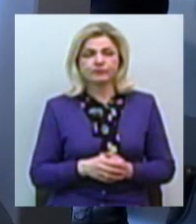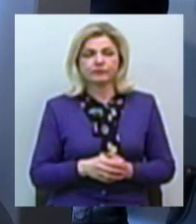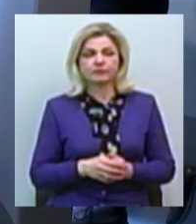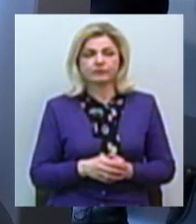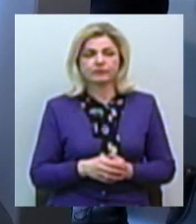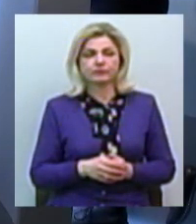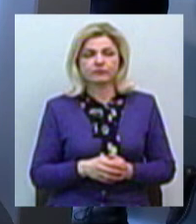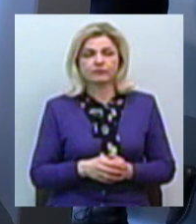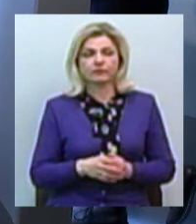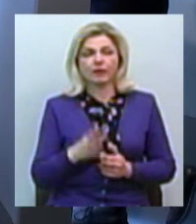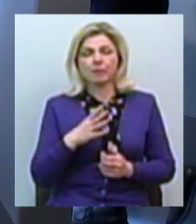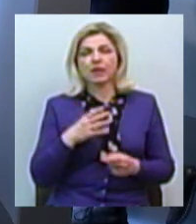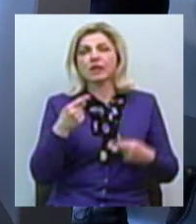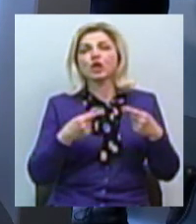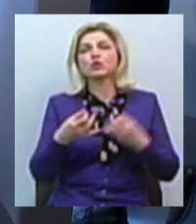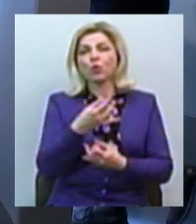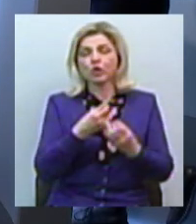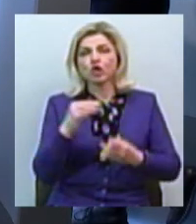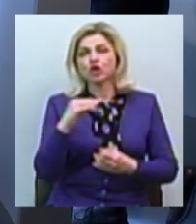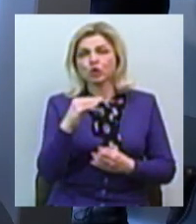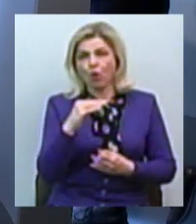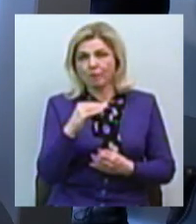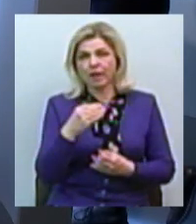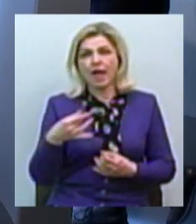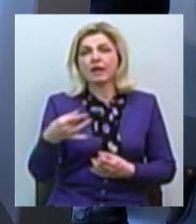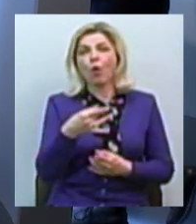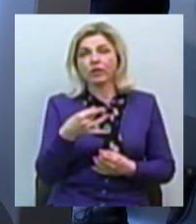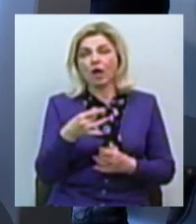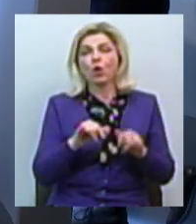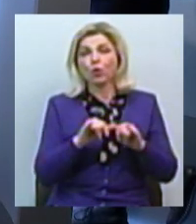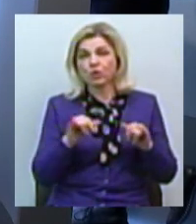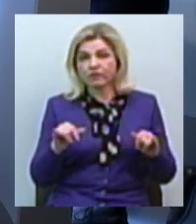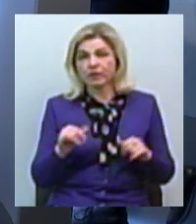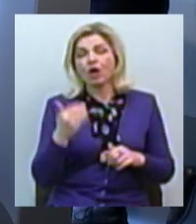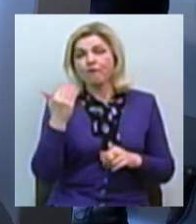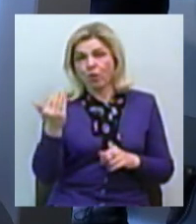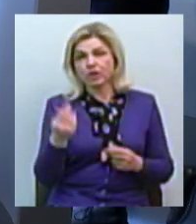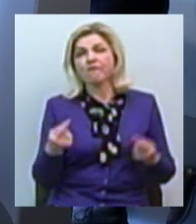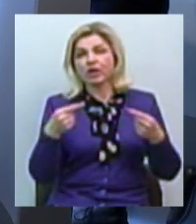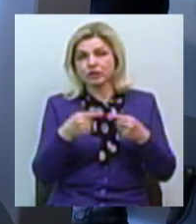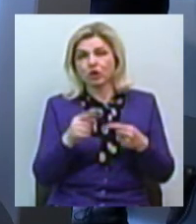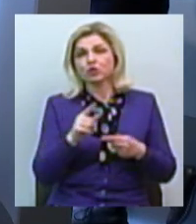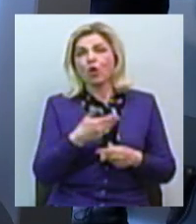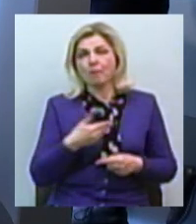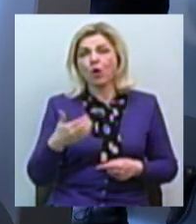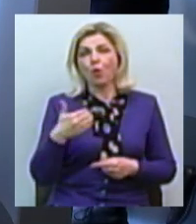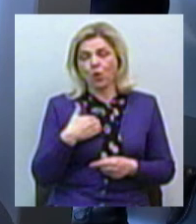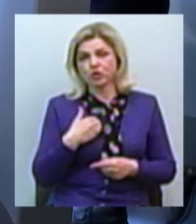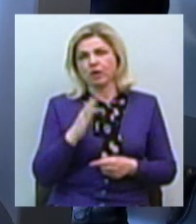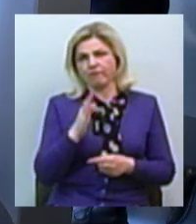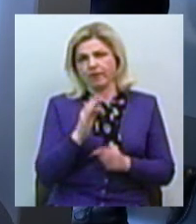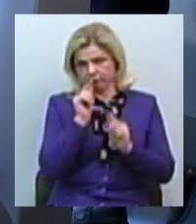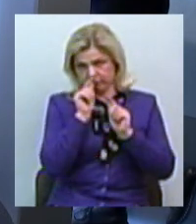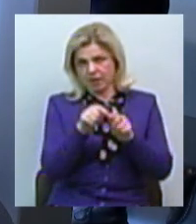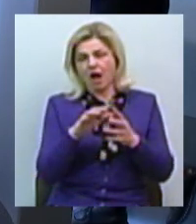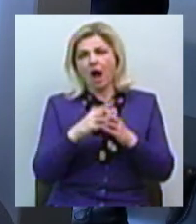мали плідну дискусію з Житомирською агенцією регіонального розвитку, і вони вже для себе визначили, що ми хочемо йти в аграрні технології, тому